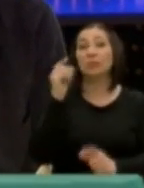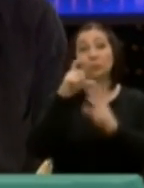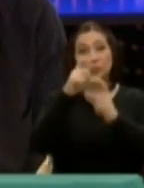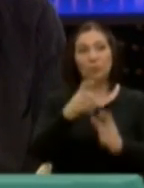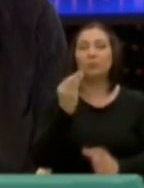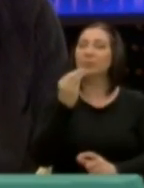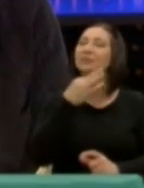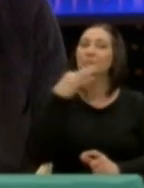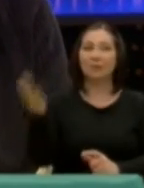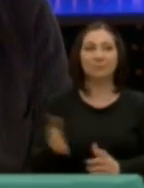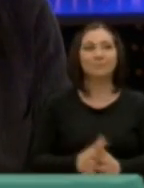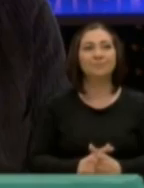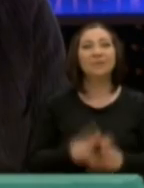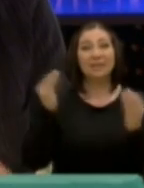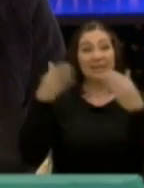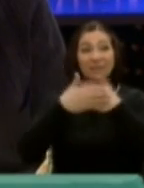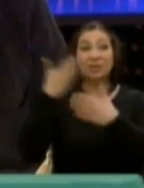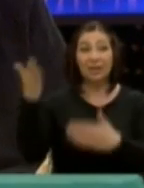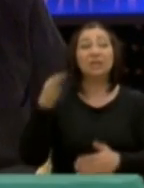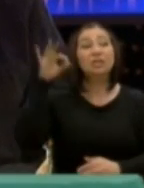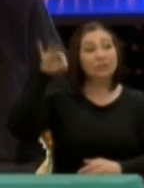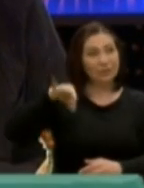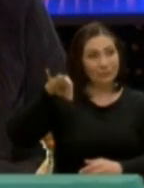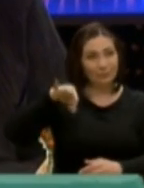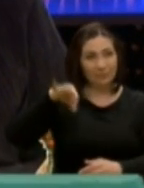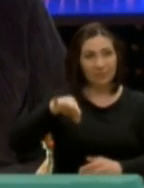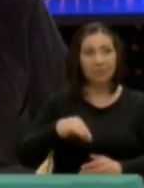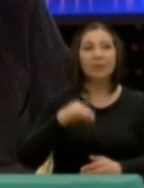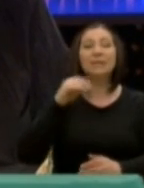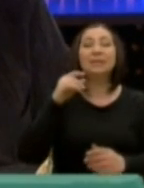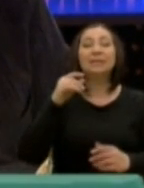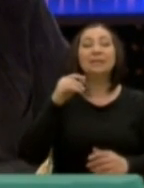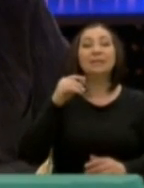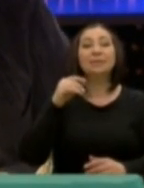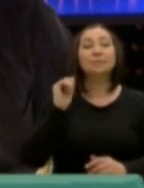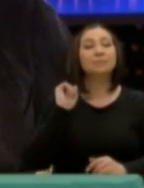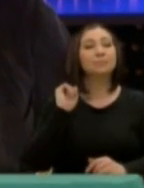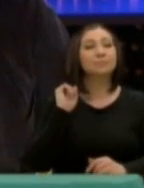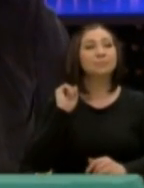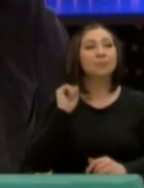olunuz. İyi geceler. Şimdi Sayın